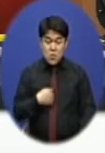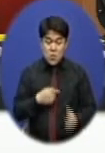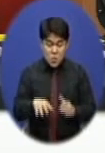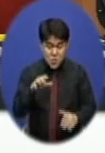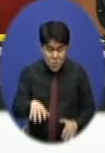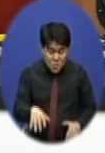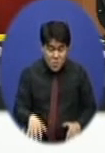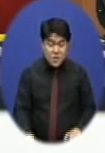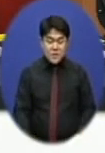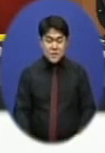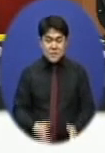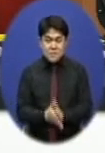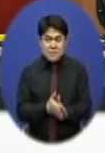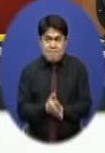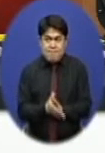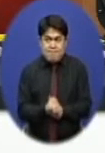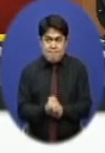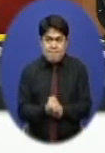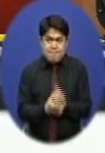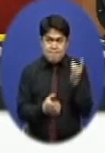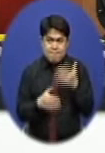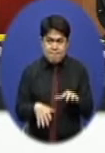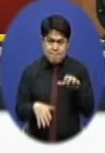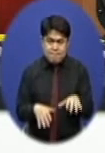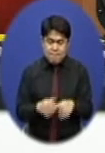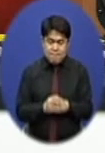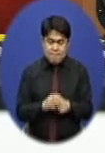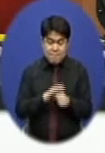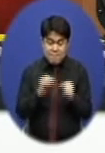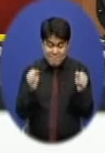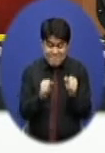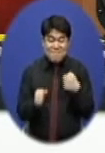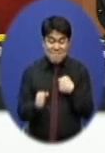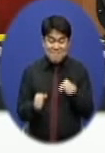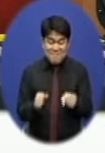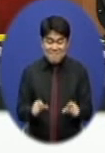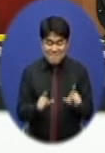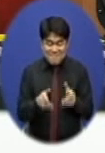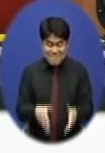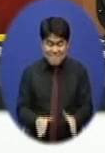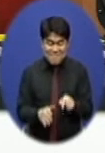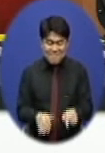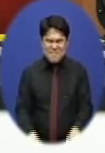원래 고향이야 예 원래 고향은 경북입니다 예. 경북 아